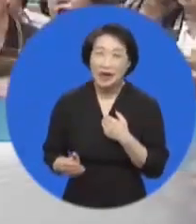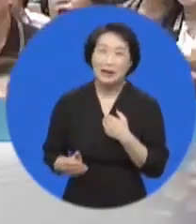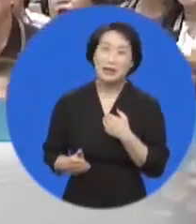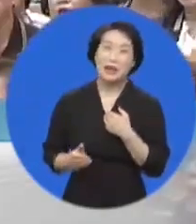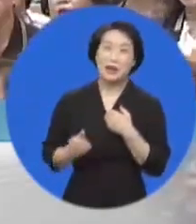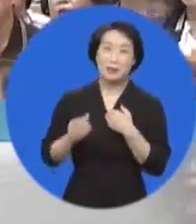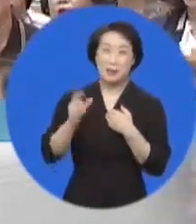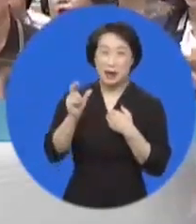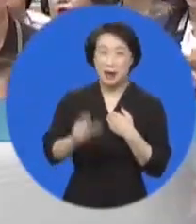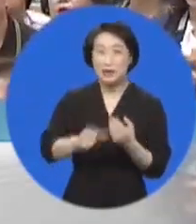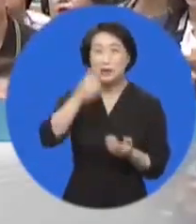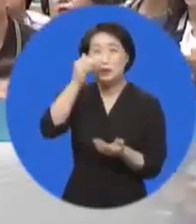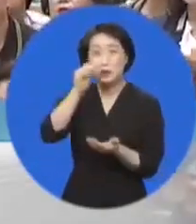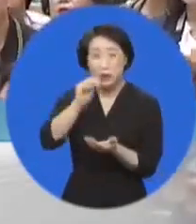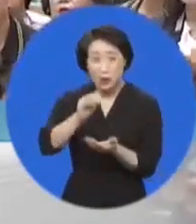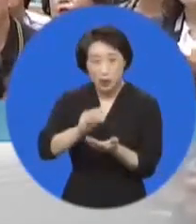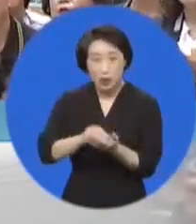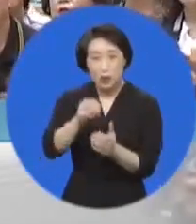주의